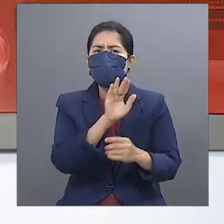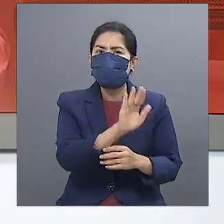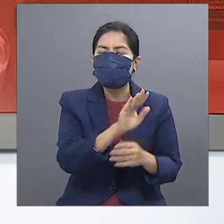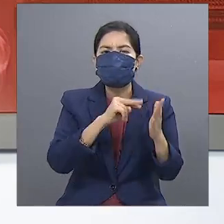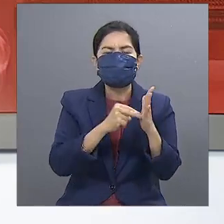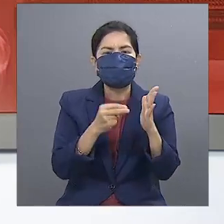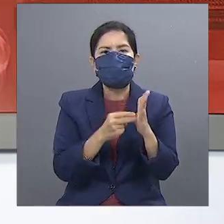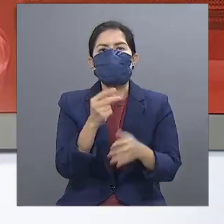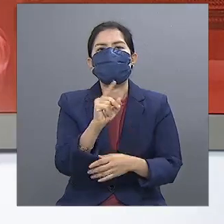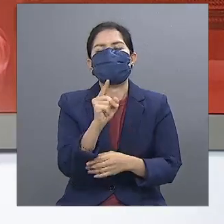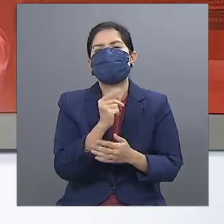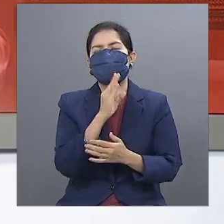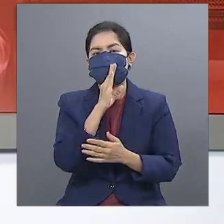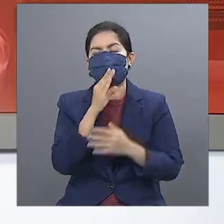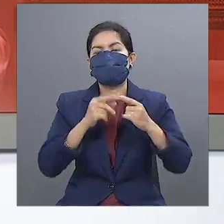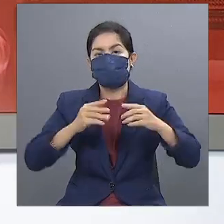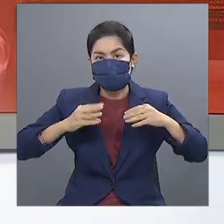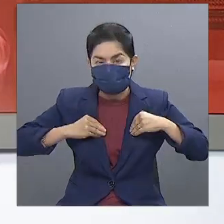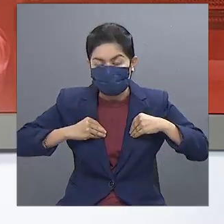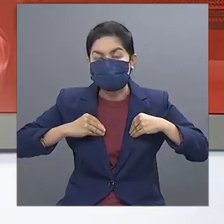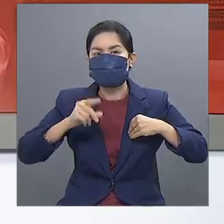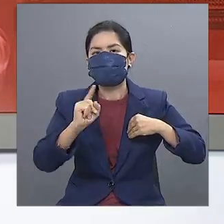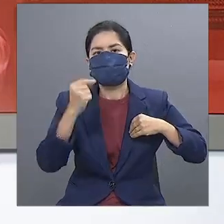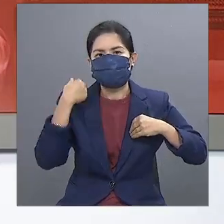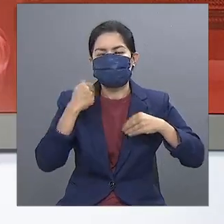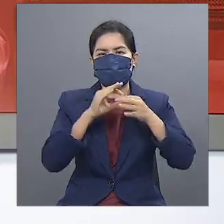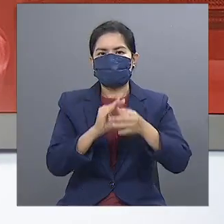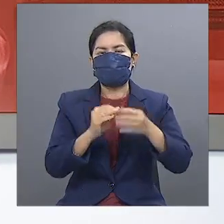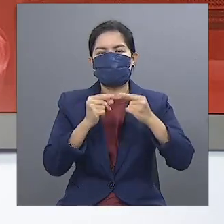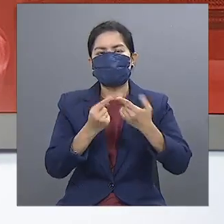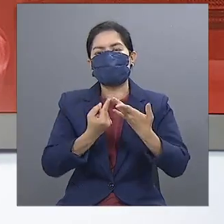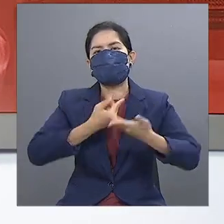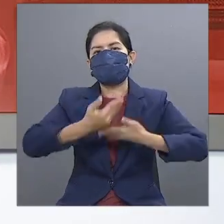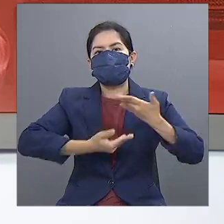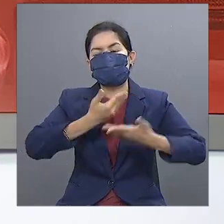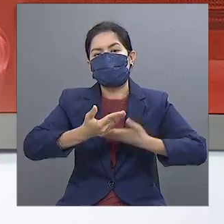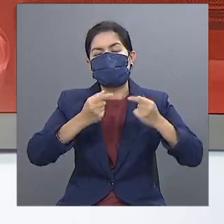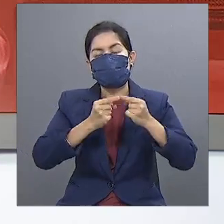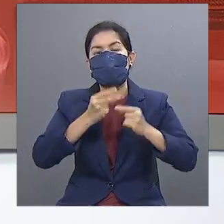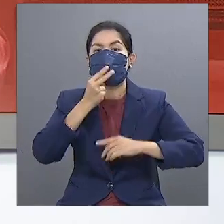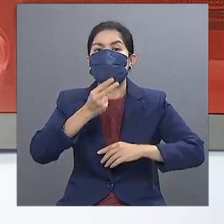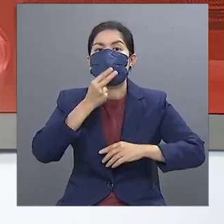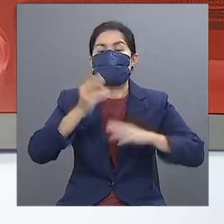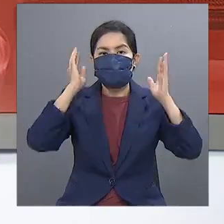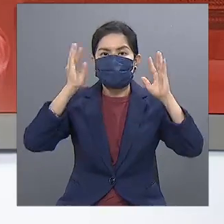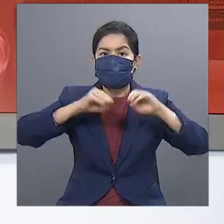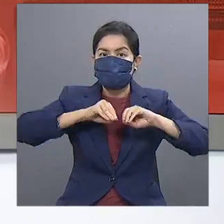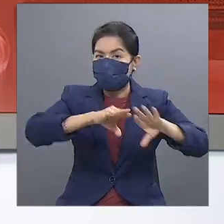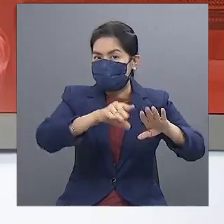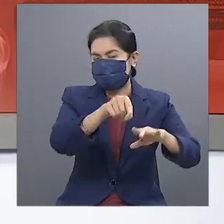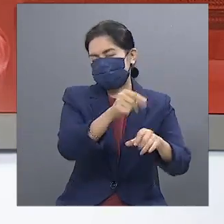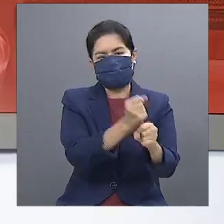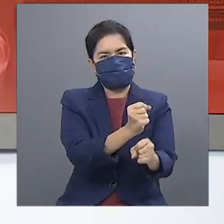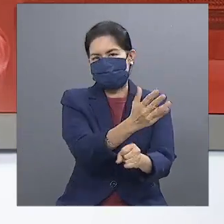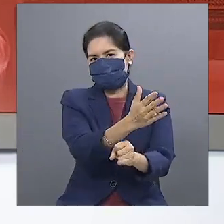ามีการโหวตรับมติจะส่งผลให้การโฆษณาเกี่ยวกับผลิตภัณฑ์ยาสูบแทบทั้งหมดค่ะทำไม่ได้นะคะผิดจากเดิมที่ส